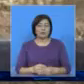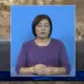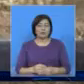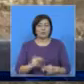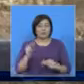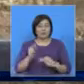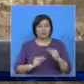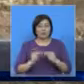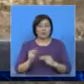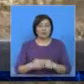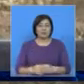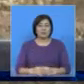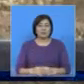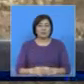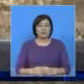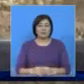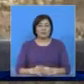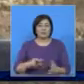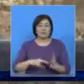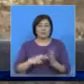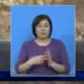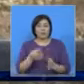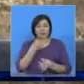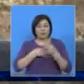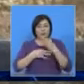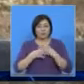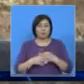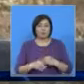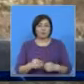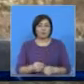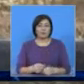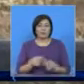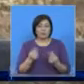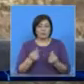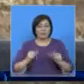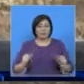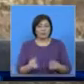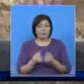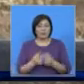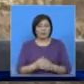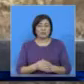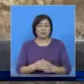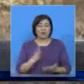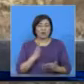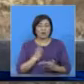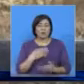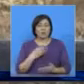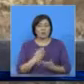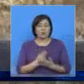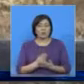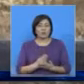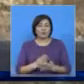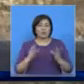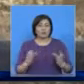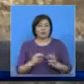реабилитации. В плане медикаментов, в плане материальной поддержки. И ему будет сохранено рабочее